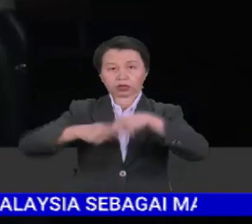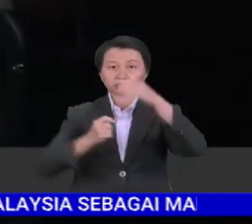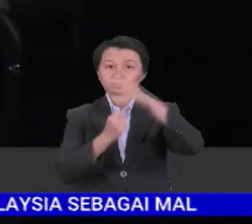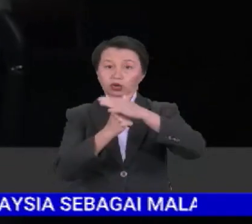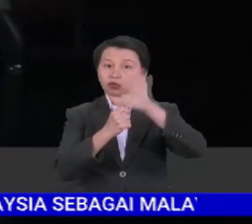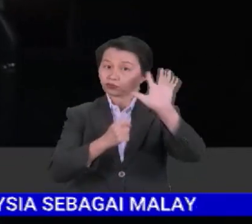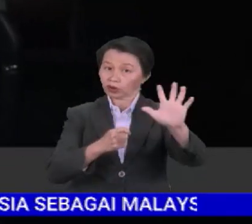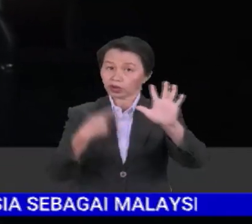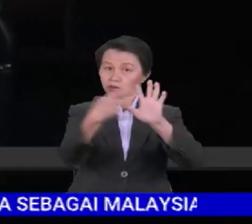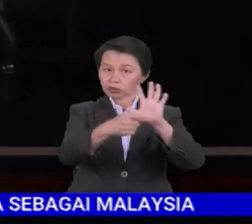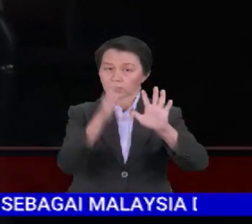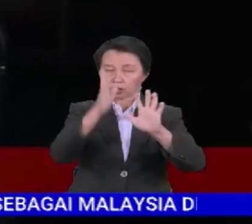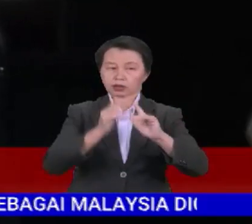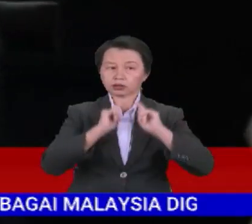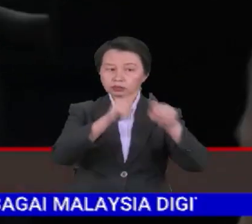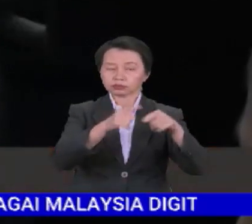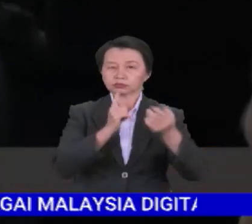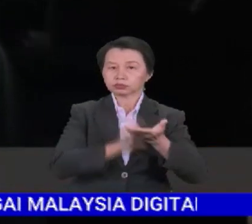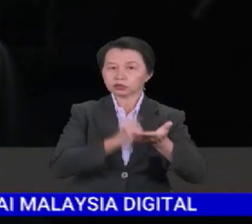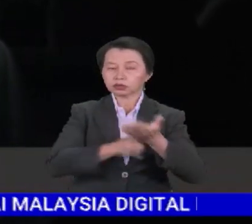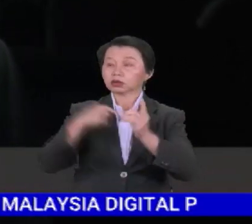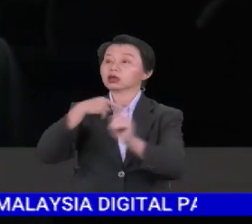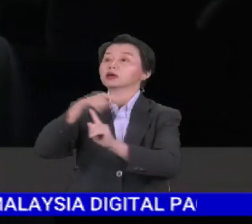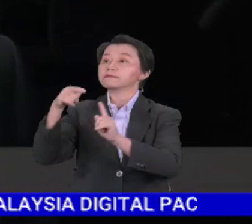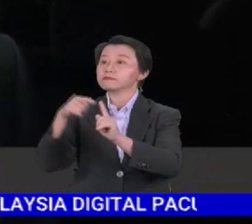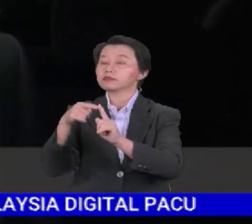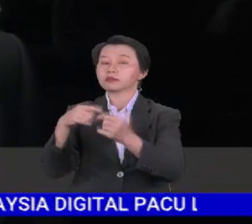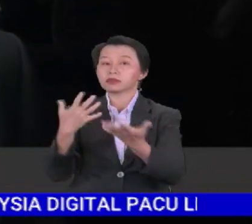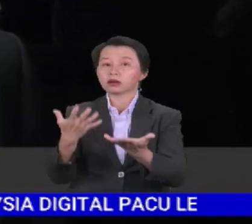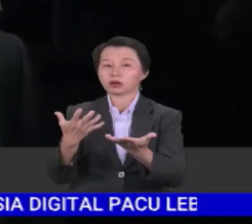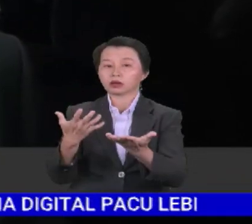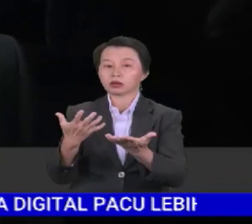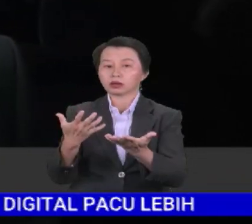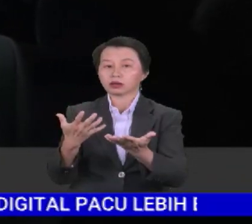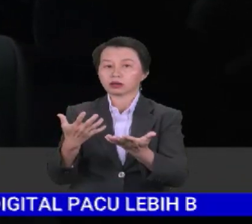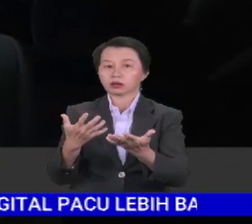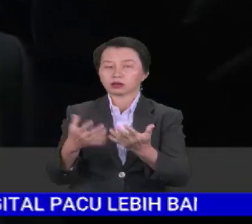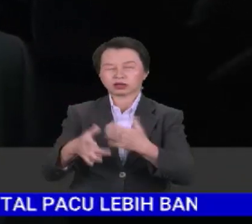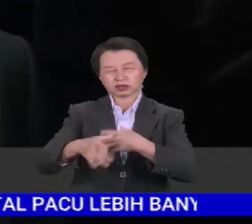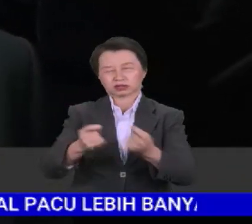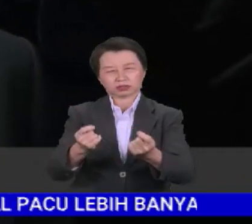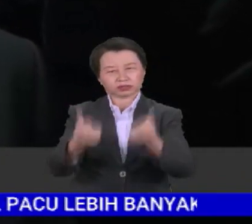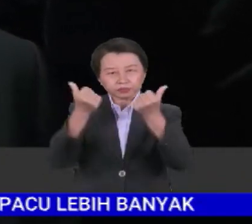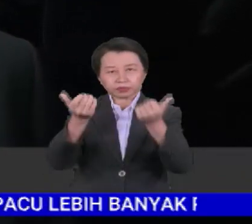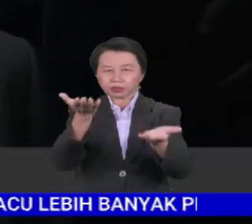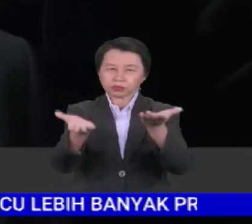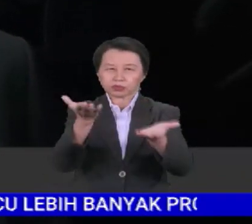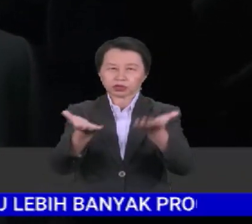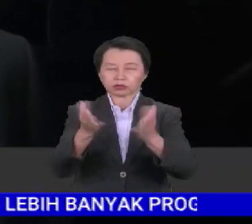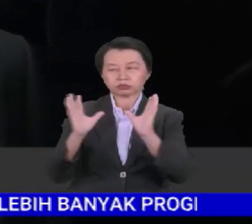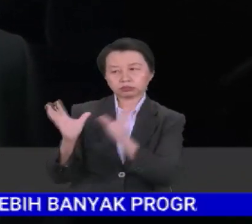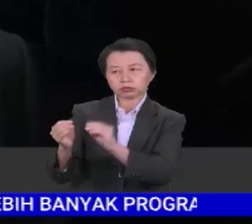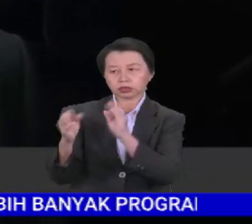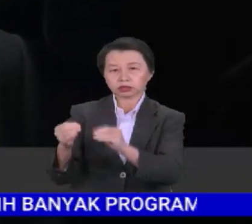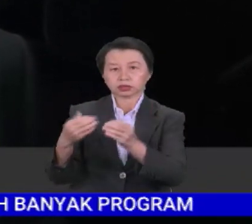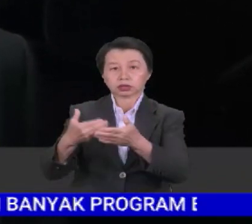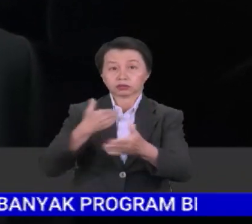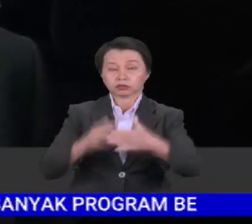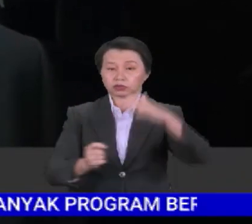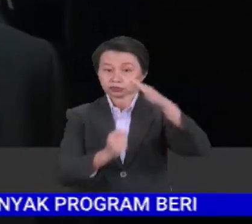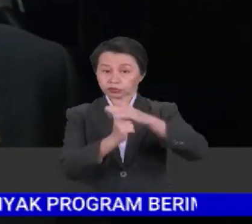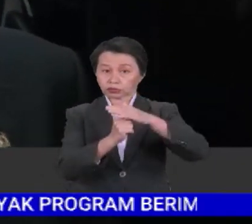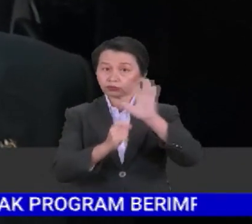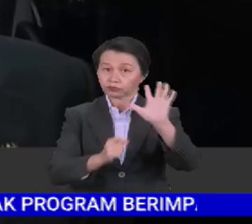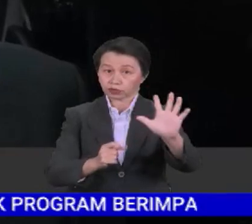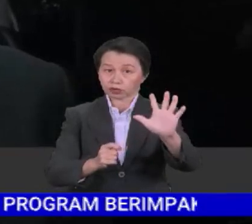top 5 meeting. When is it? Do you know the top 5? As soon as possible the meeting. Before the budget